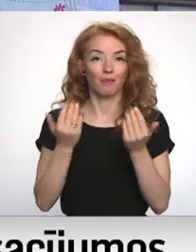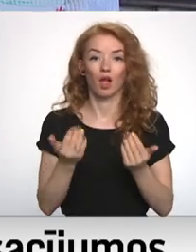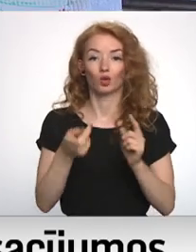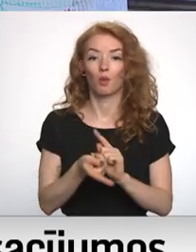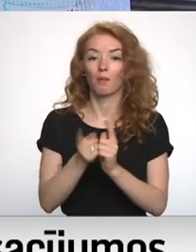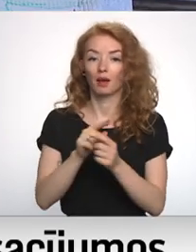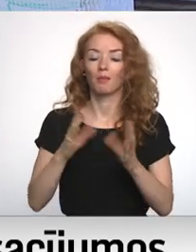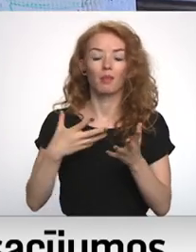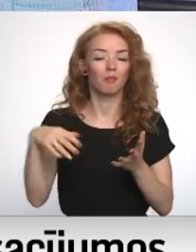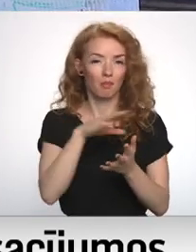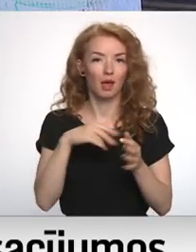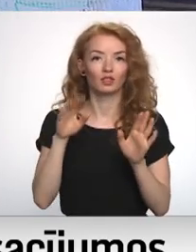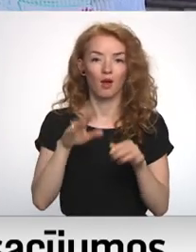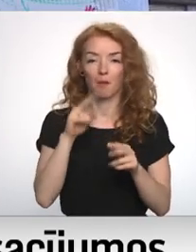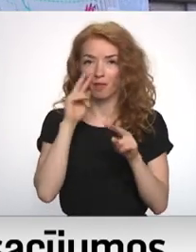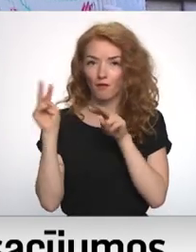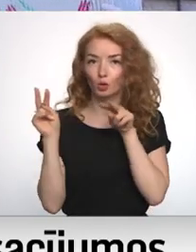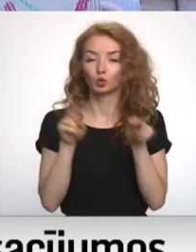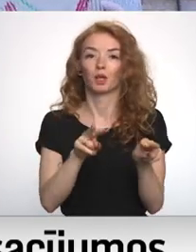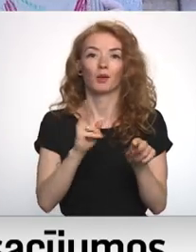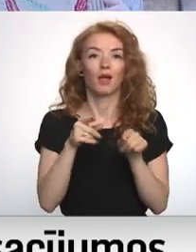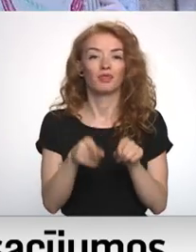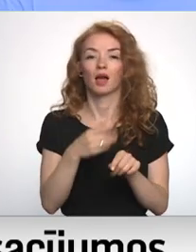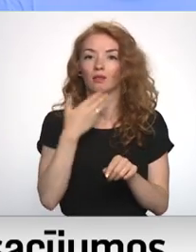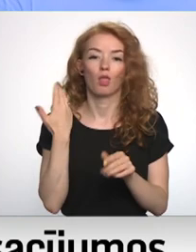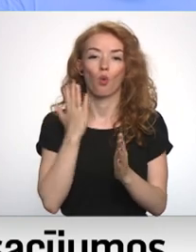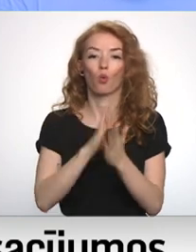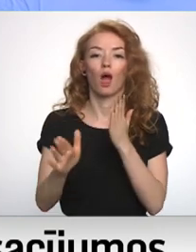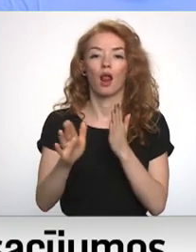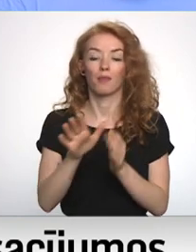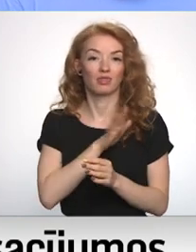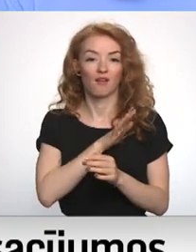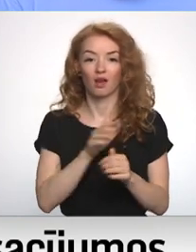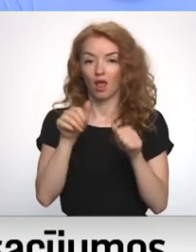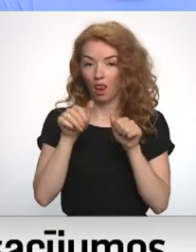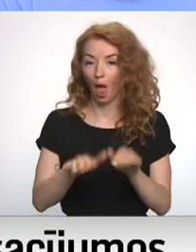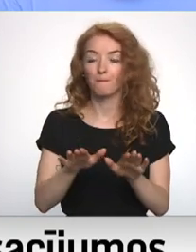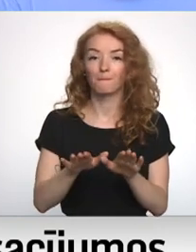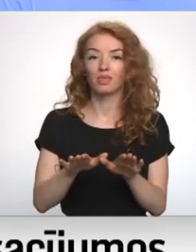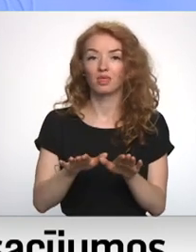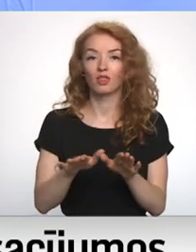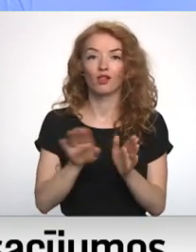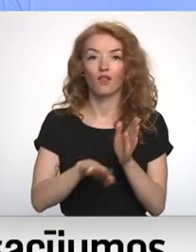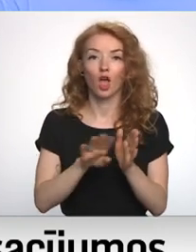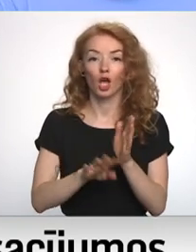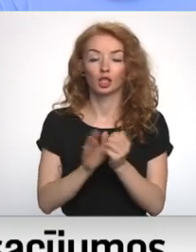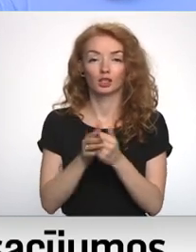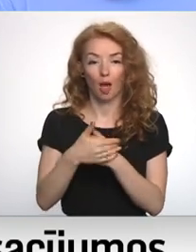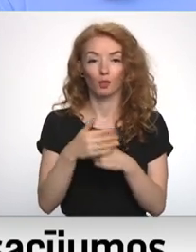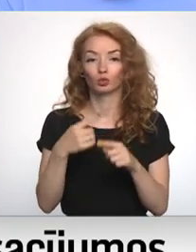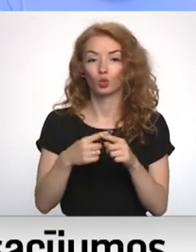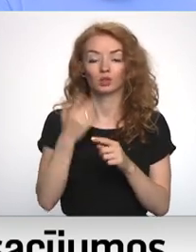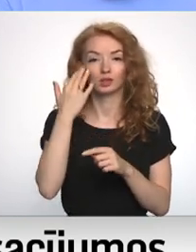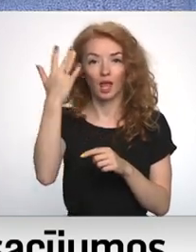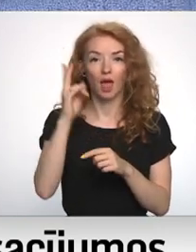bet mēs varam vērst uzmanību uz to, ka tas nav paslīdējis garām, ka nevar pieņemt lēmumus vienkārši paslēps un cerēt, ka